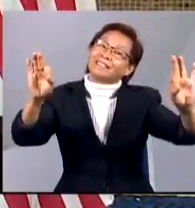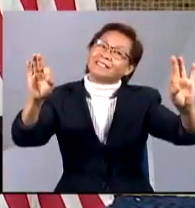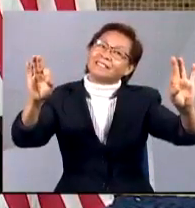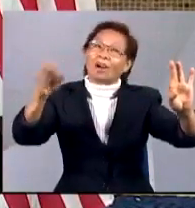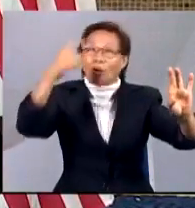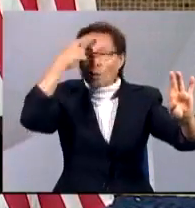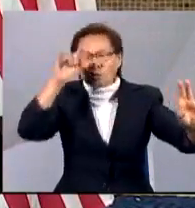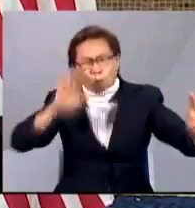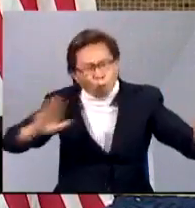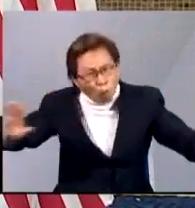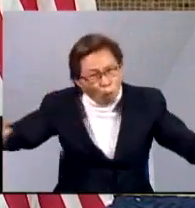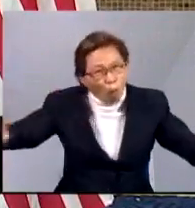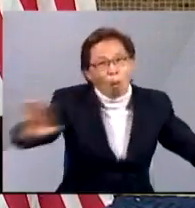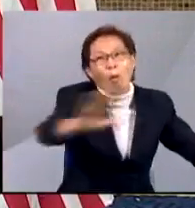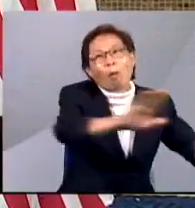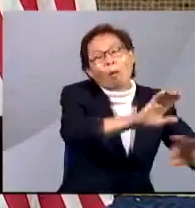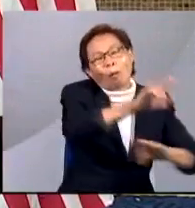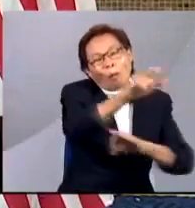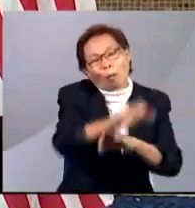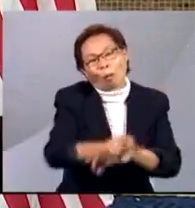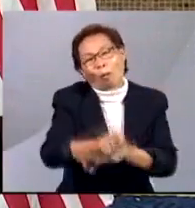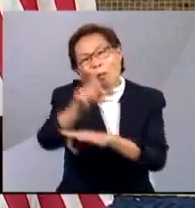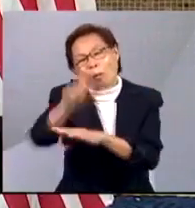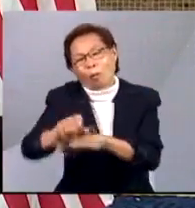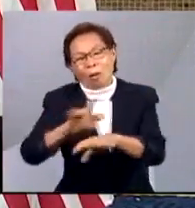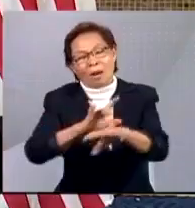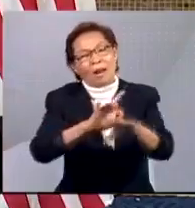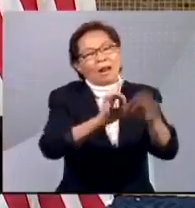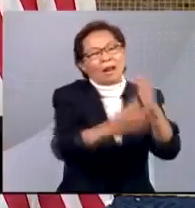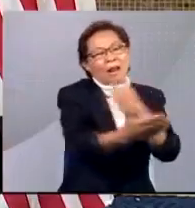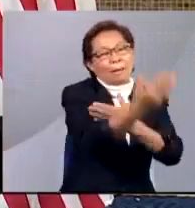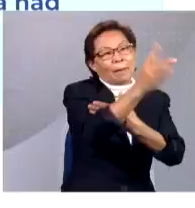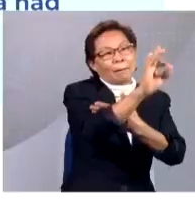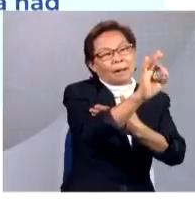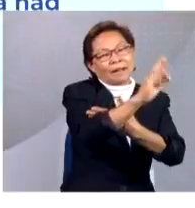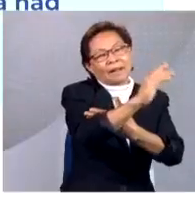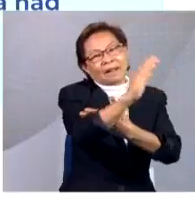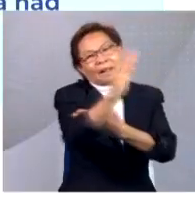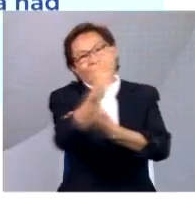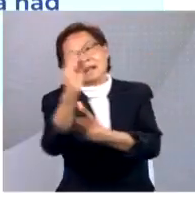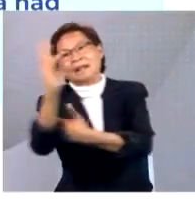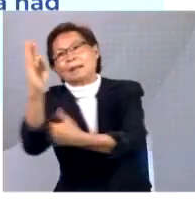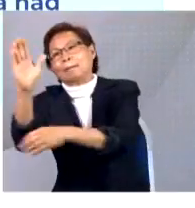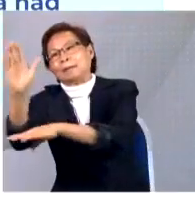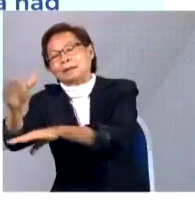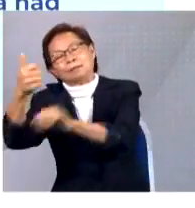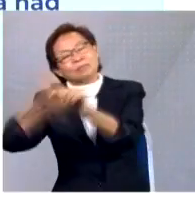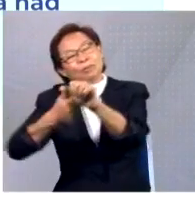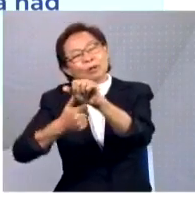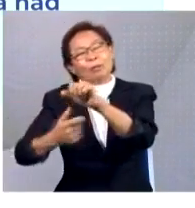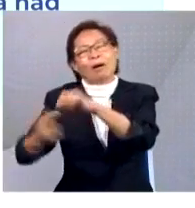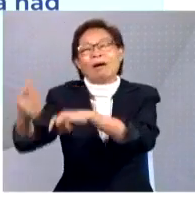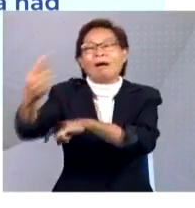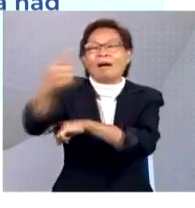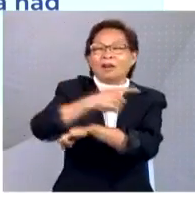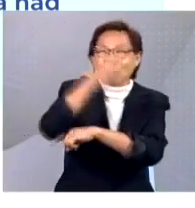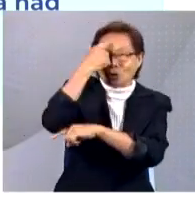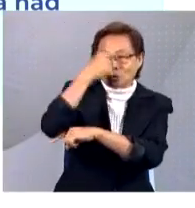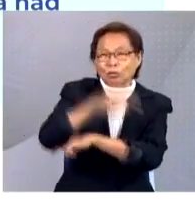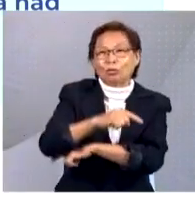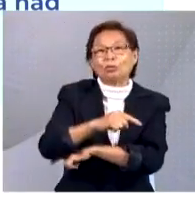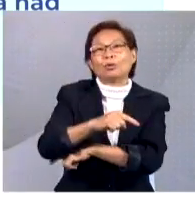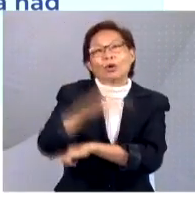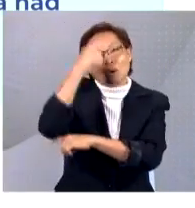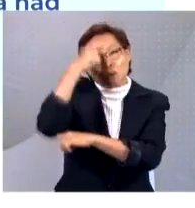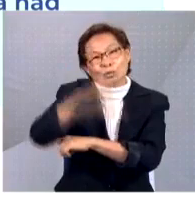secara percuma untuk semua pengguna dari jam 8 pagi hingga 6 petang setiap hari untuk